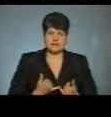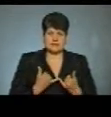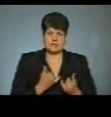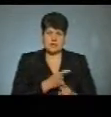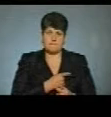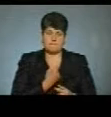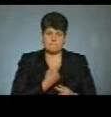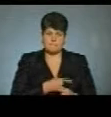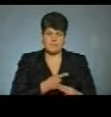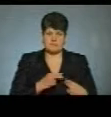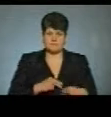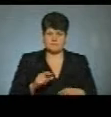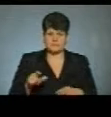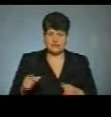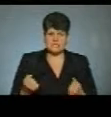медперсоналу захисних